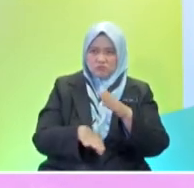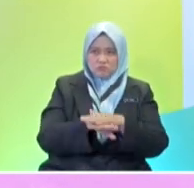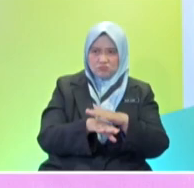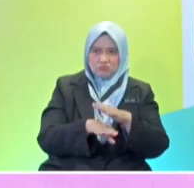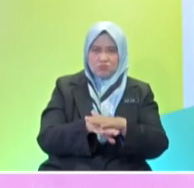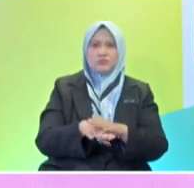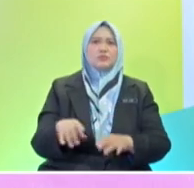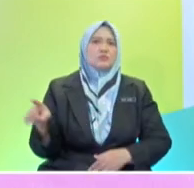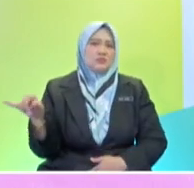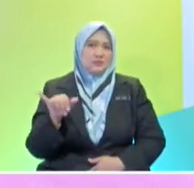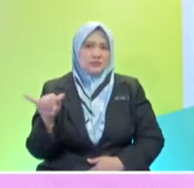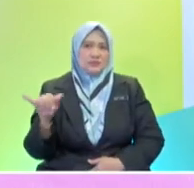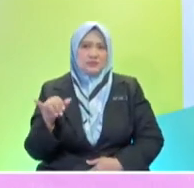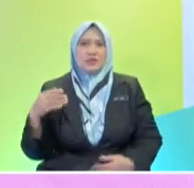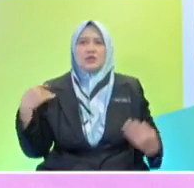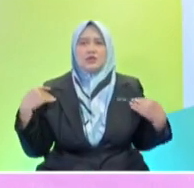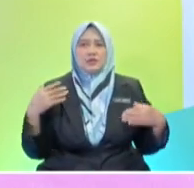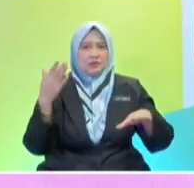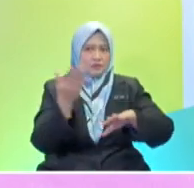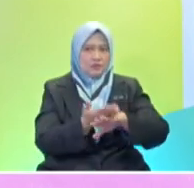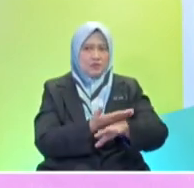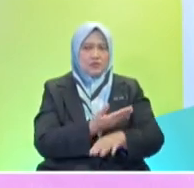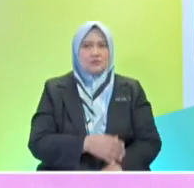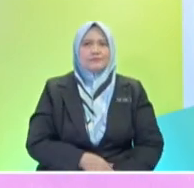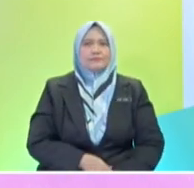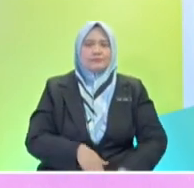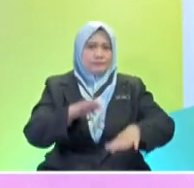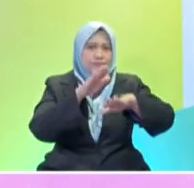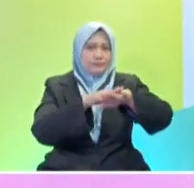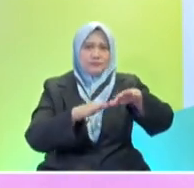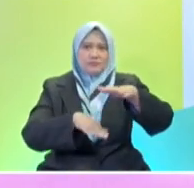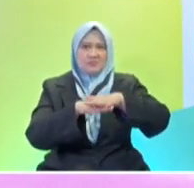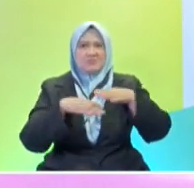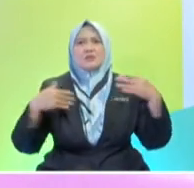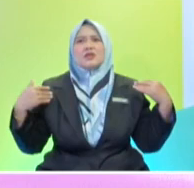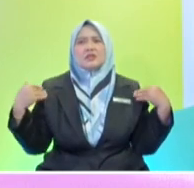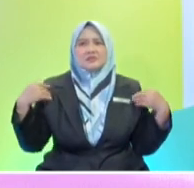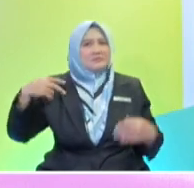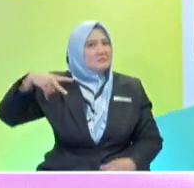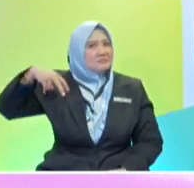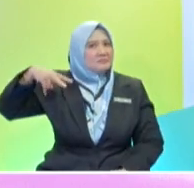ada bulu kot. Dia ada kaki, atas bawah ada kaki. Alah, ni apa ya?